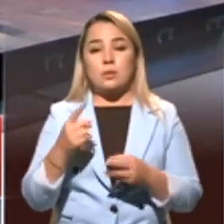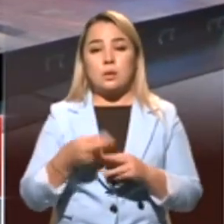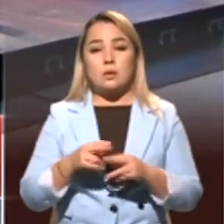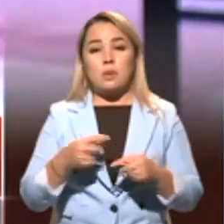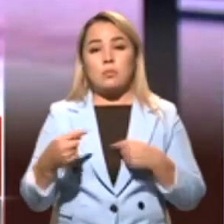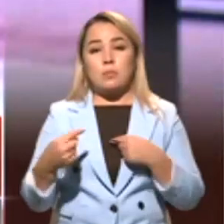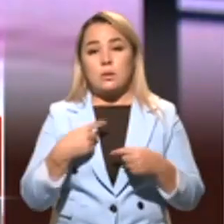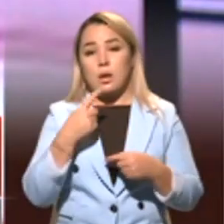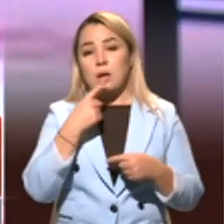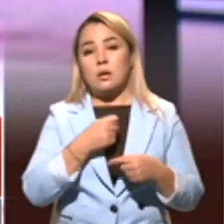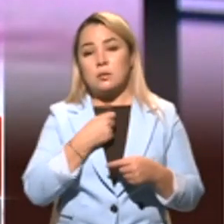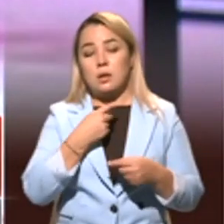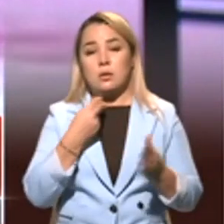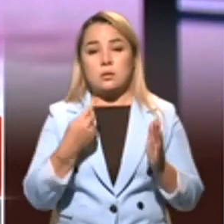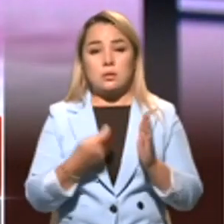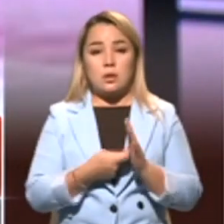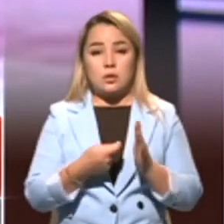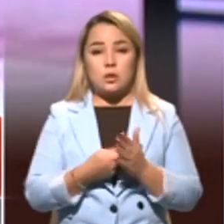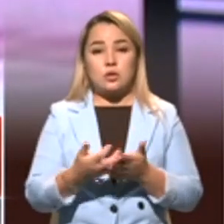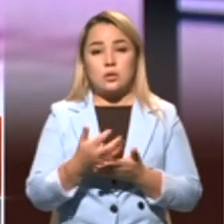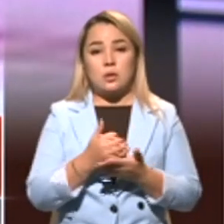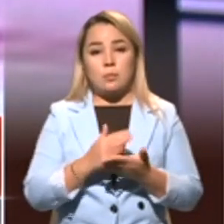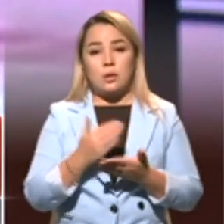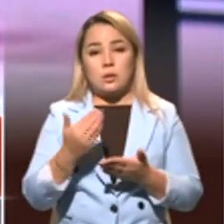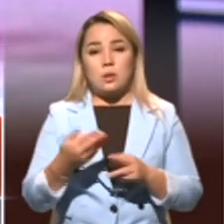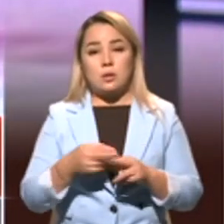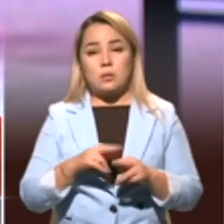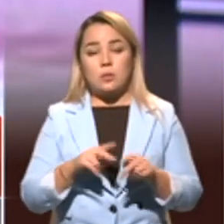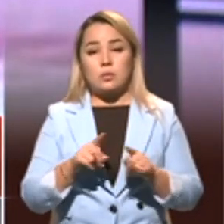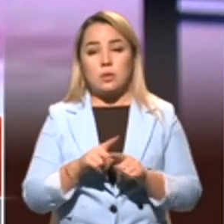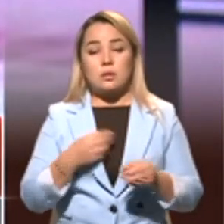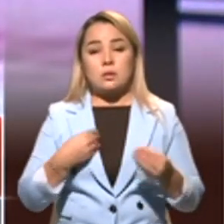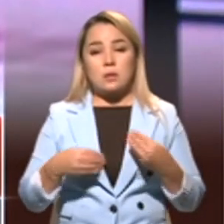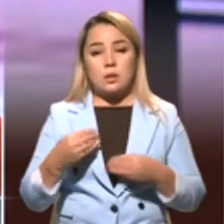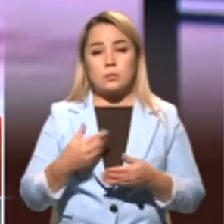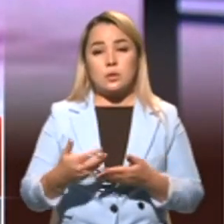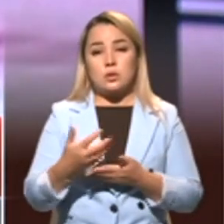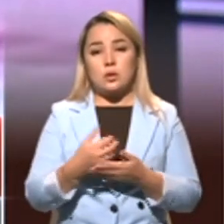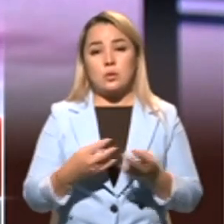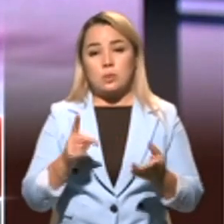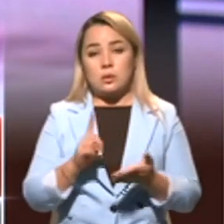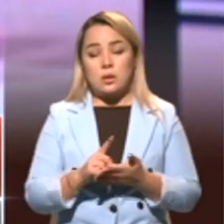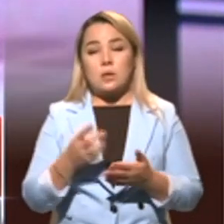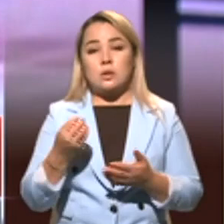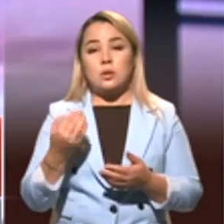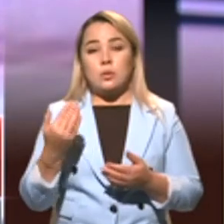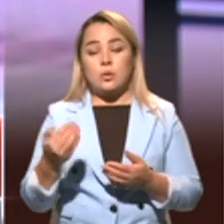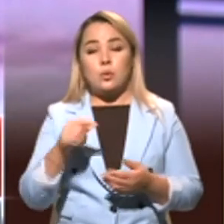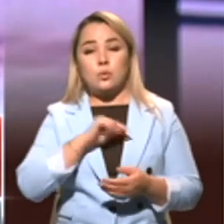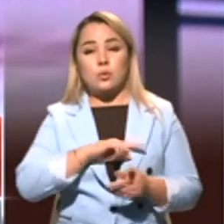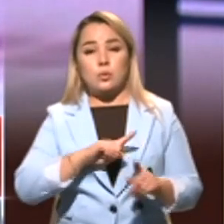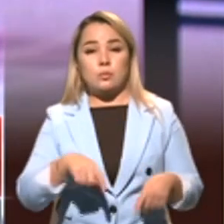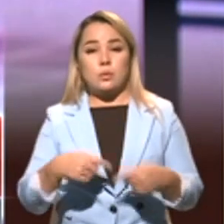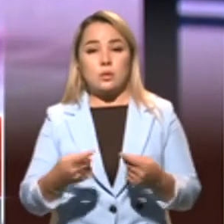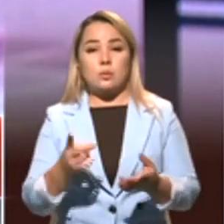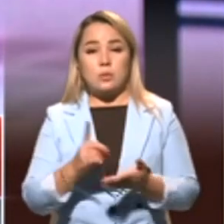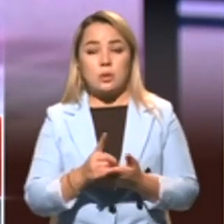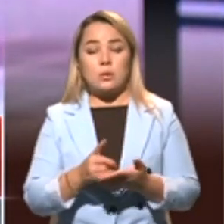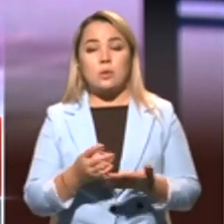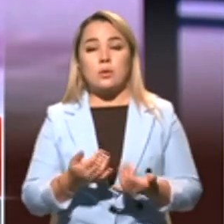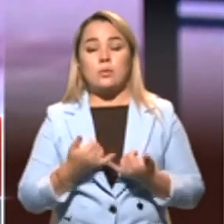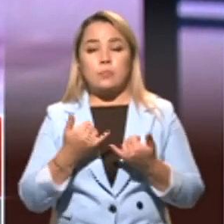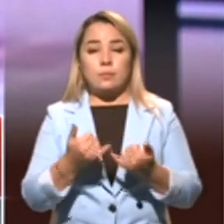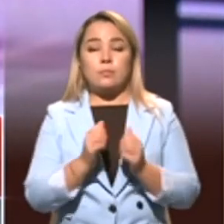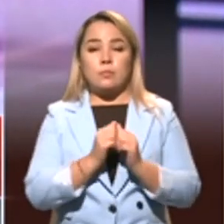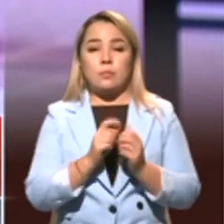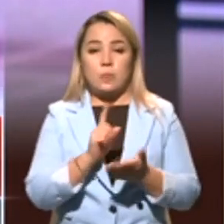қиналып жатқан әскерге тамақ жинау керек, солған киім кешек жинау керек, және де рух беру керек, дұға тілеу керек,